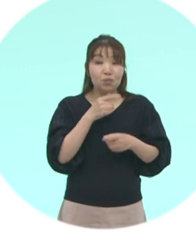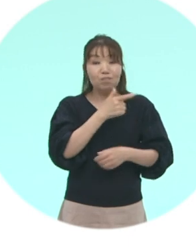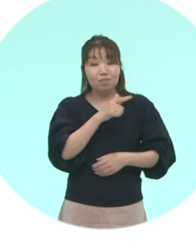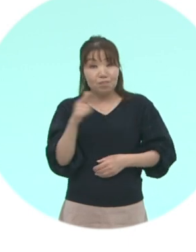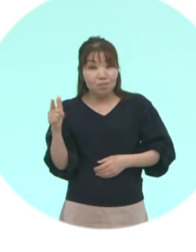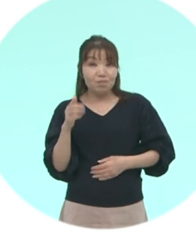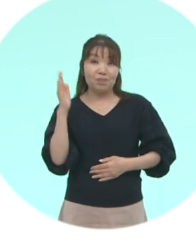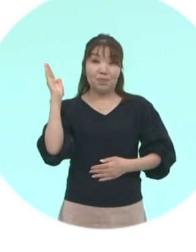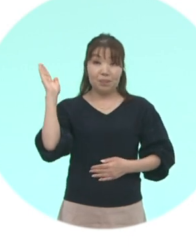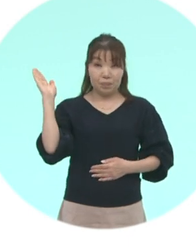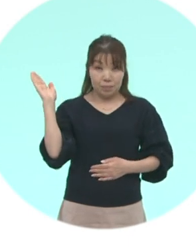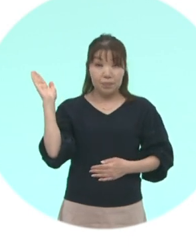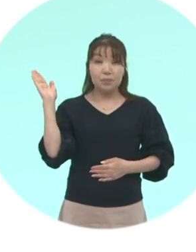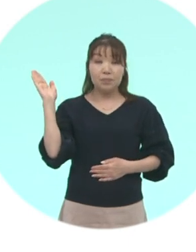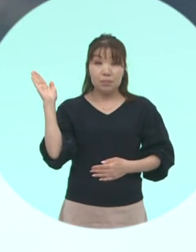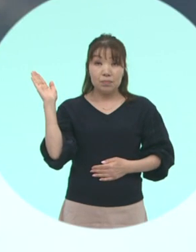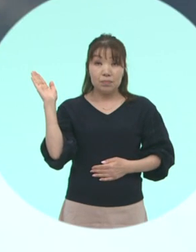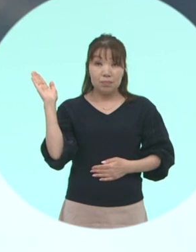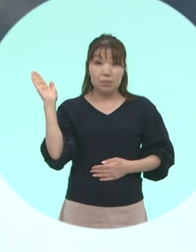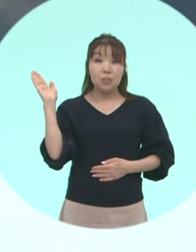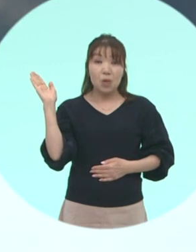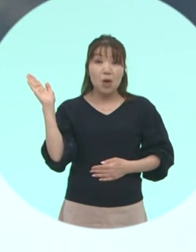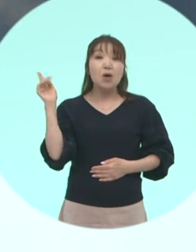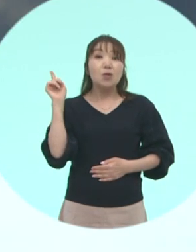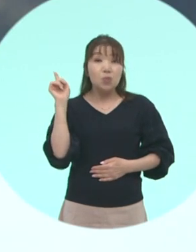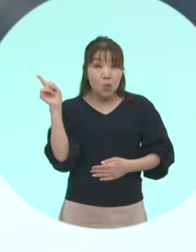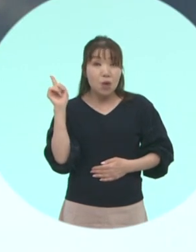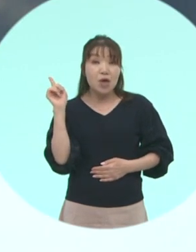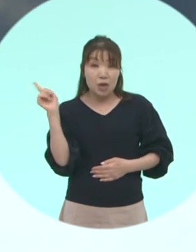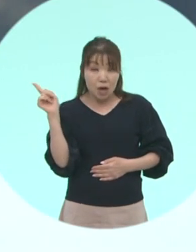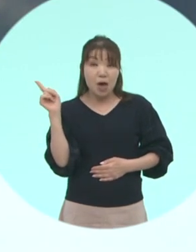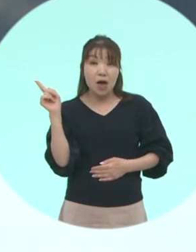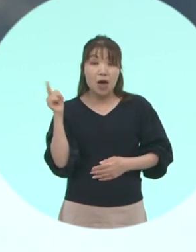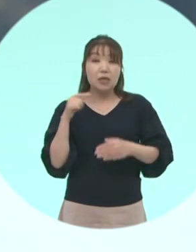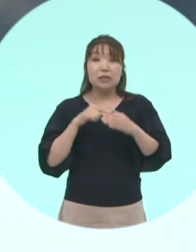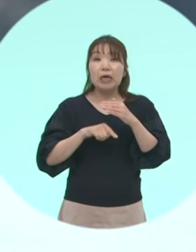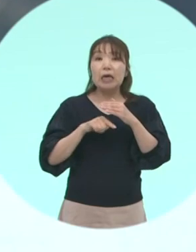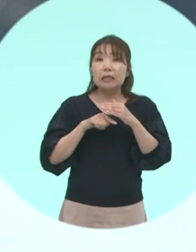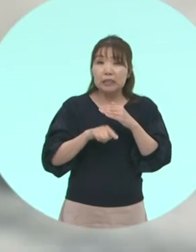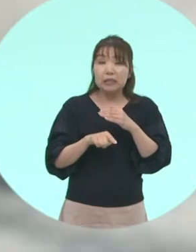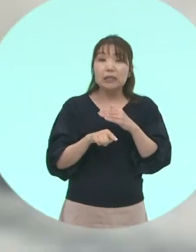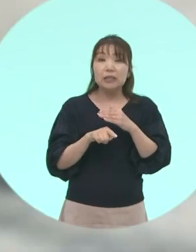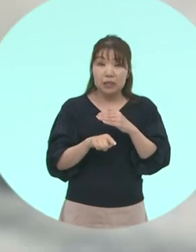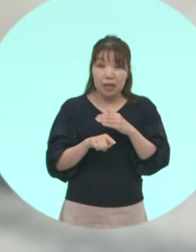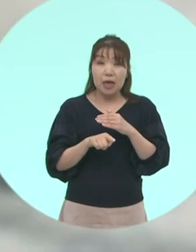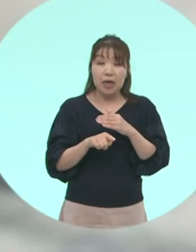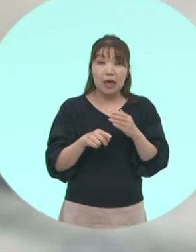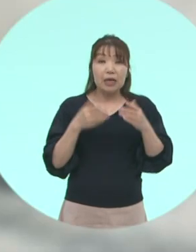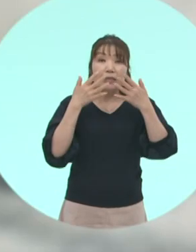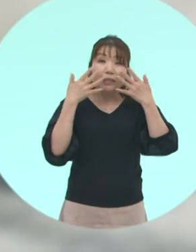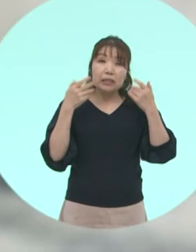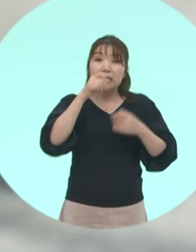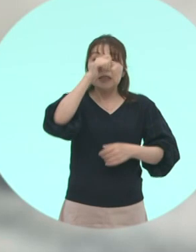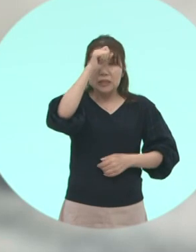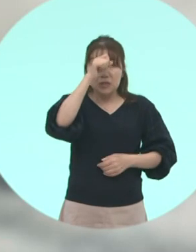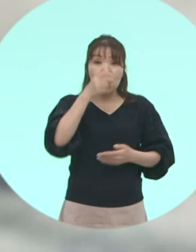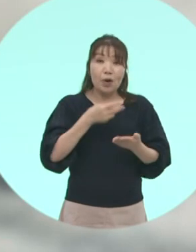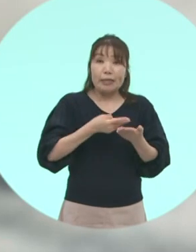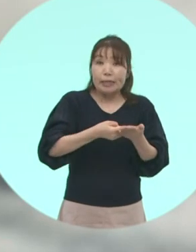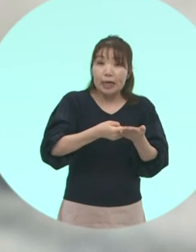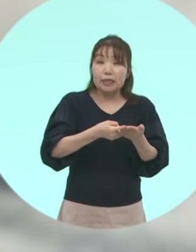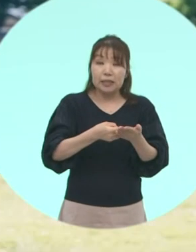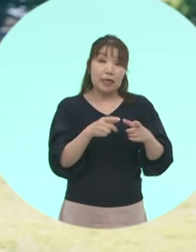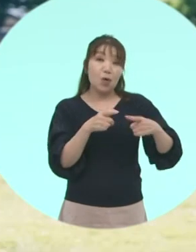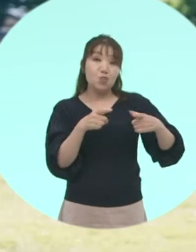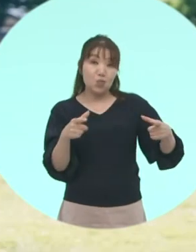などのことを指します。実はその生活習慣病が原因となって認知症や 寝たきりになる